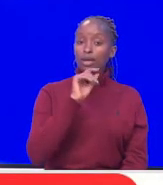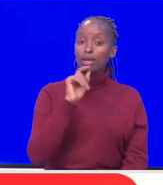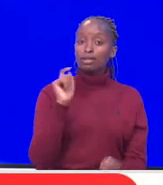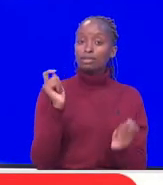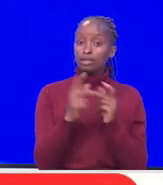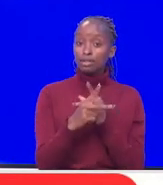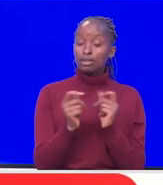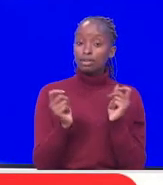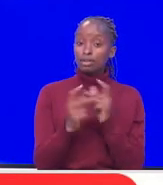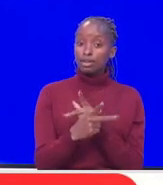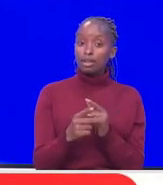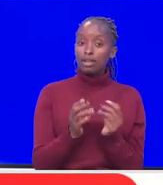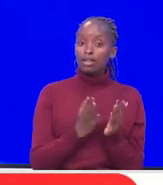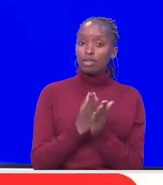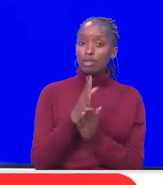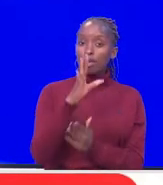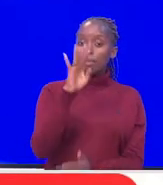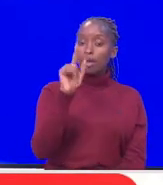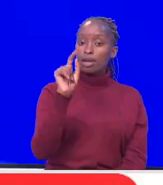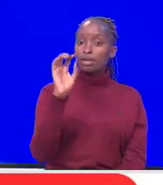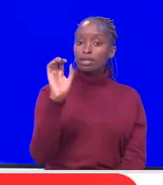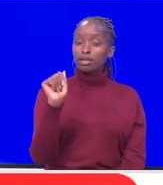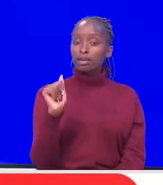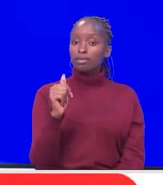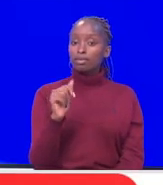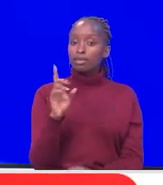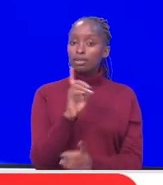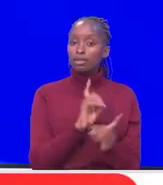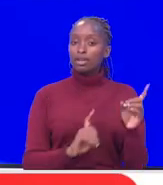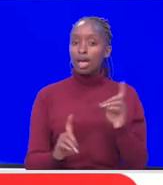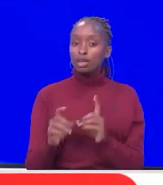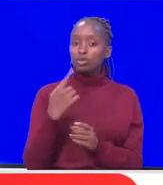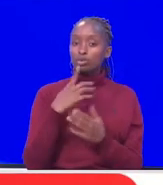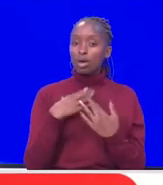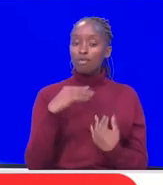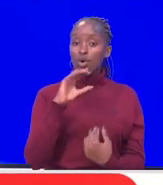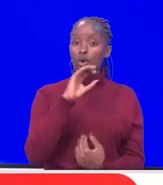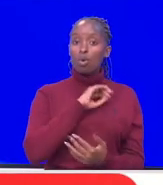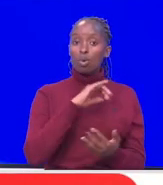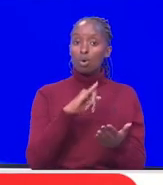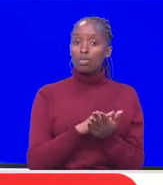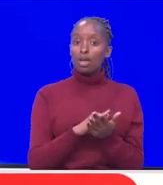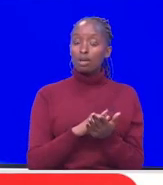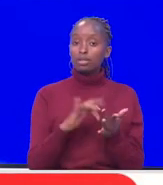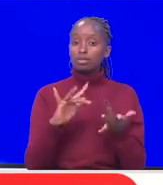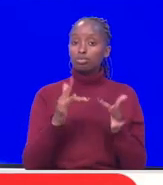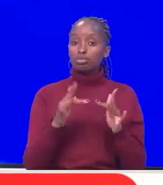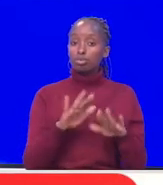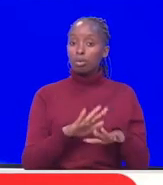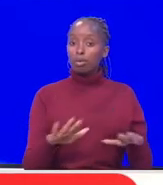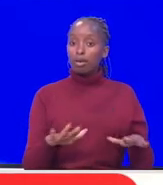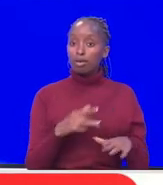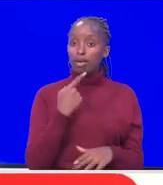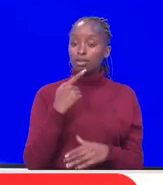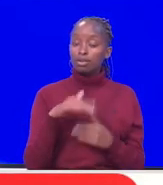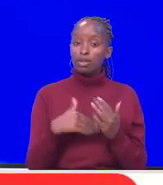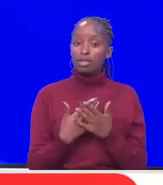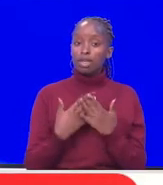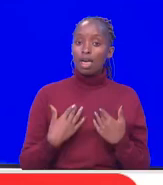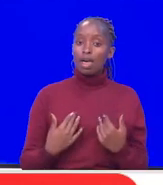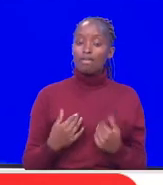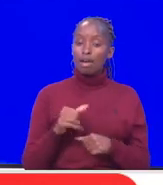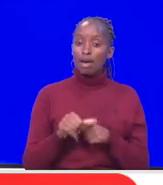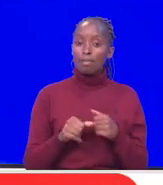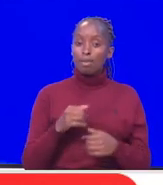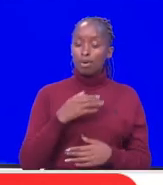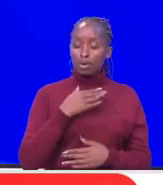kupitia ByteDance Limited ambaye ni mmiliki wa mtandao huo kuhusu kiwango cha utiifu wa sheria